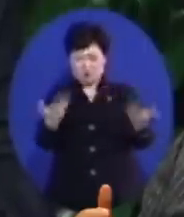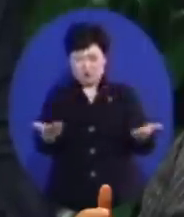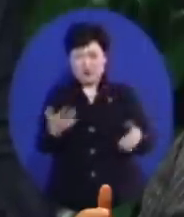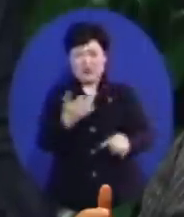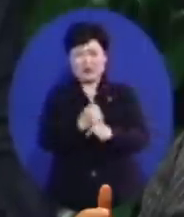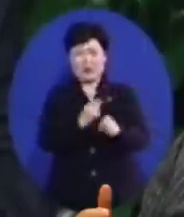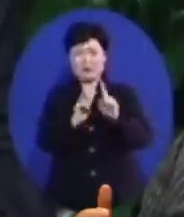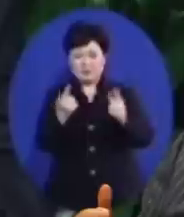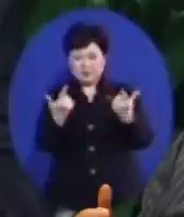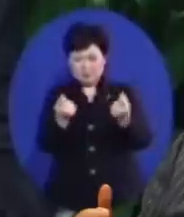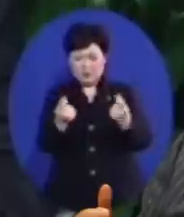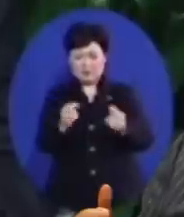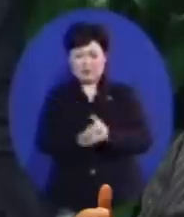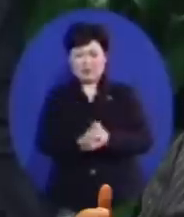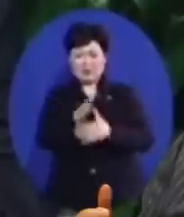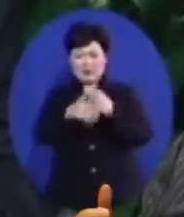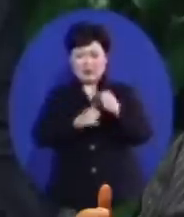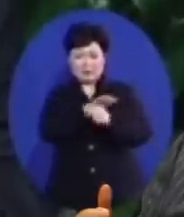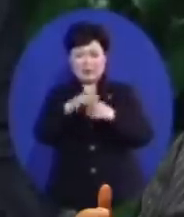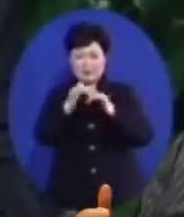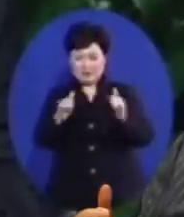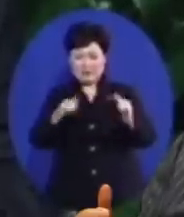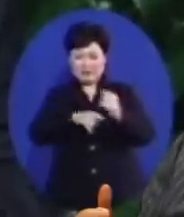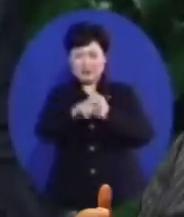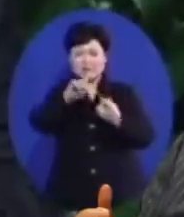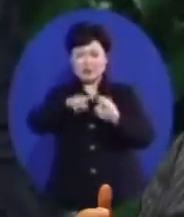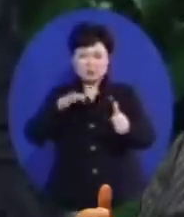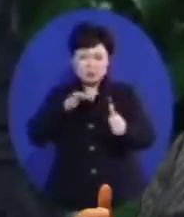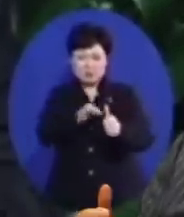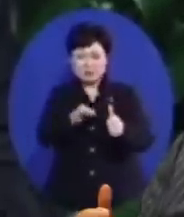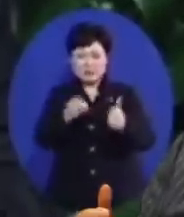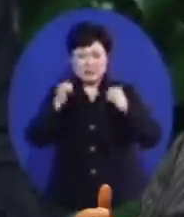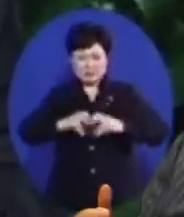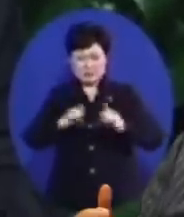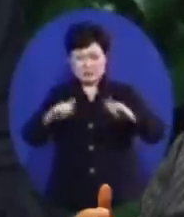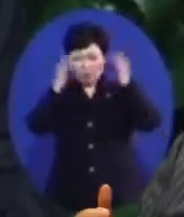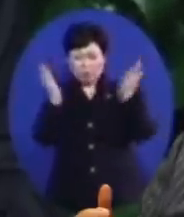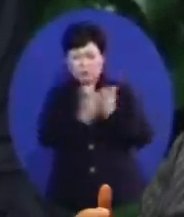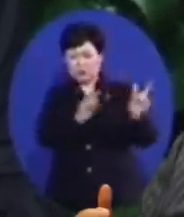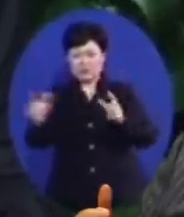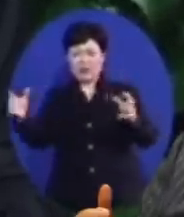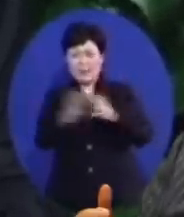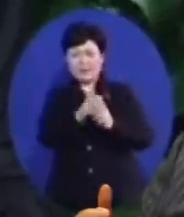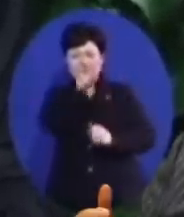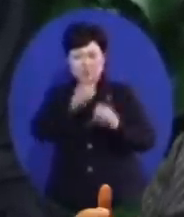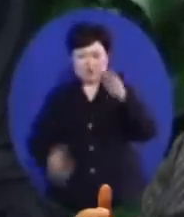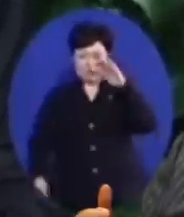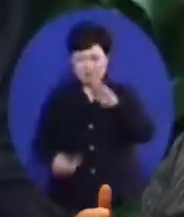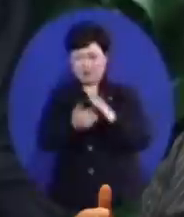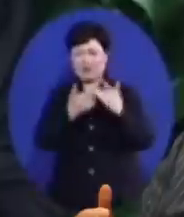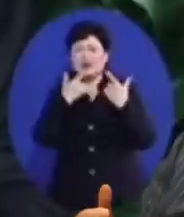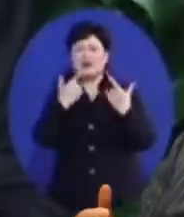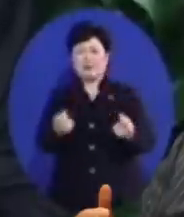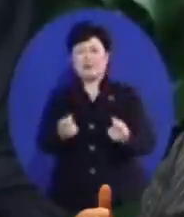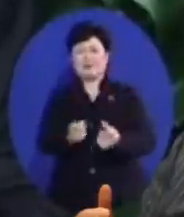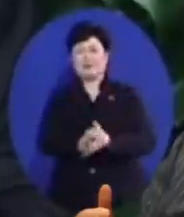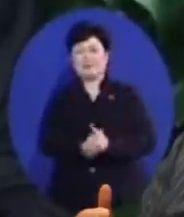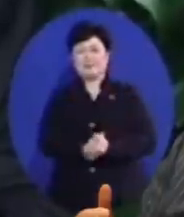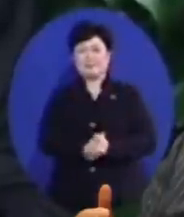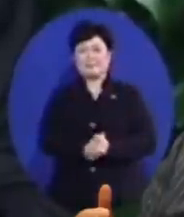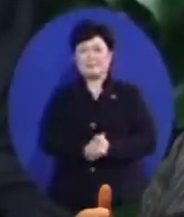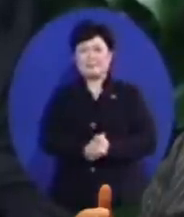말했습니다. 하나님을 사랑하는 자고 그 뜻대로 부르심을 입은 자들에게는 모든 것이 합력하여 선을 이룬다고